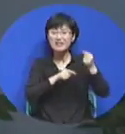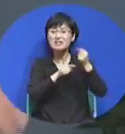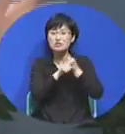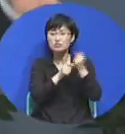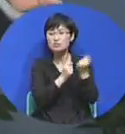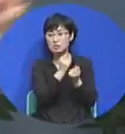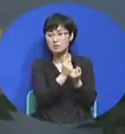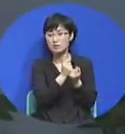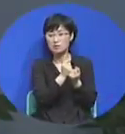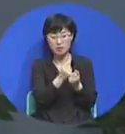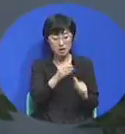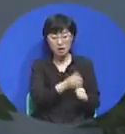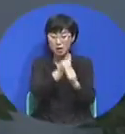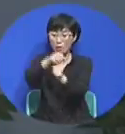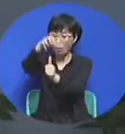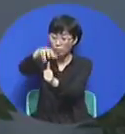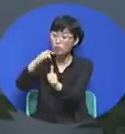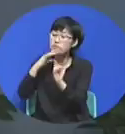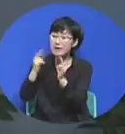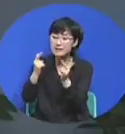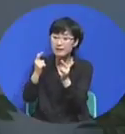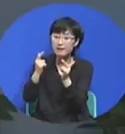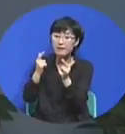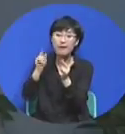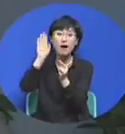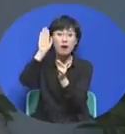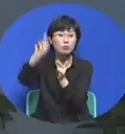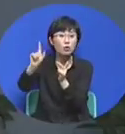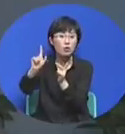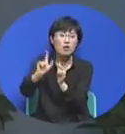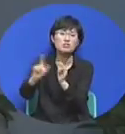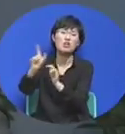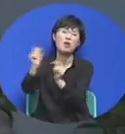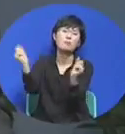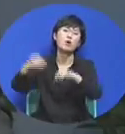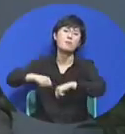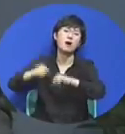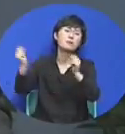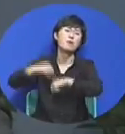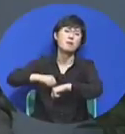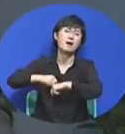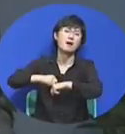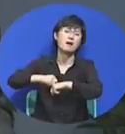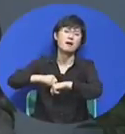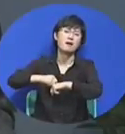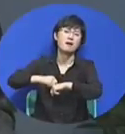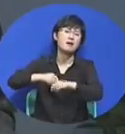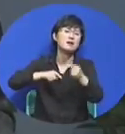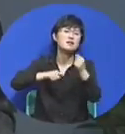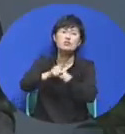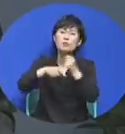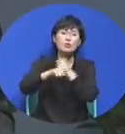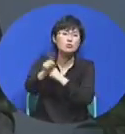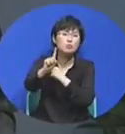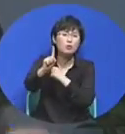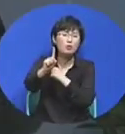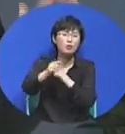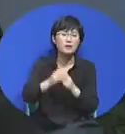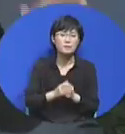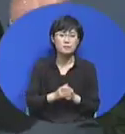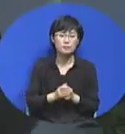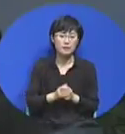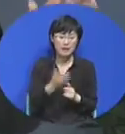destruction will ensue. 더 멸망받을 거라고 했잖아요. He says even far greater destruction will follow. 그 이유가 뭡니까? What is the reason for that? 전부 다른